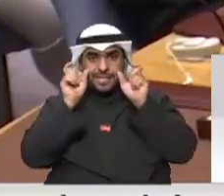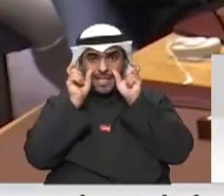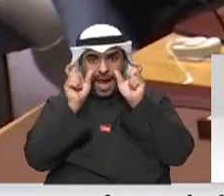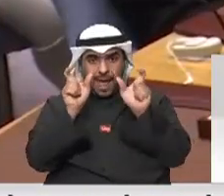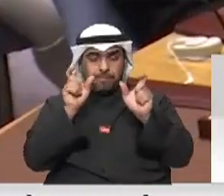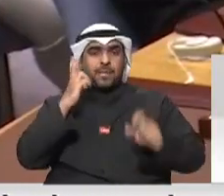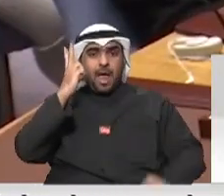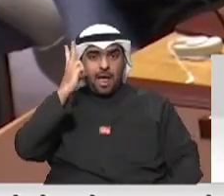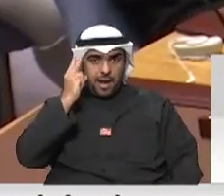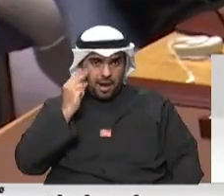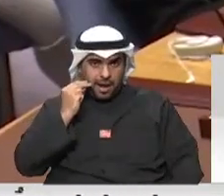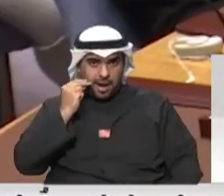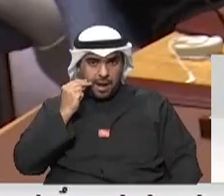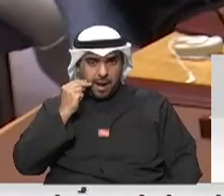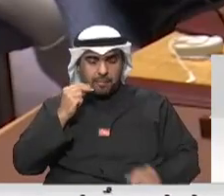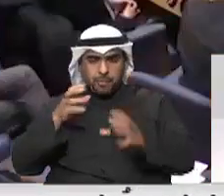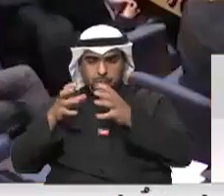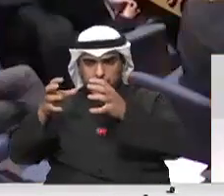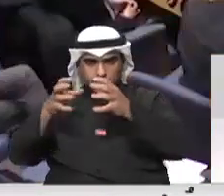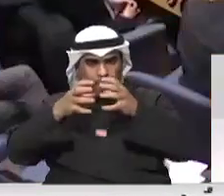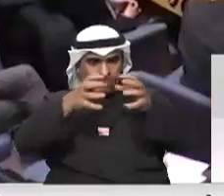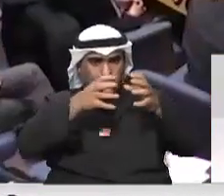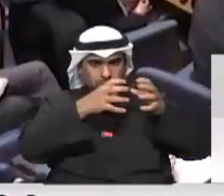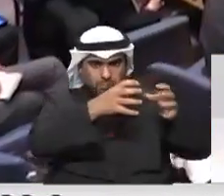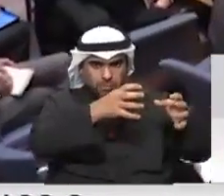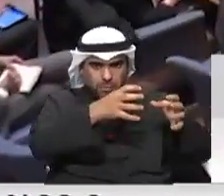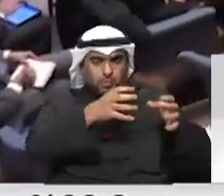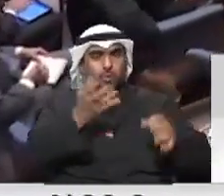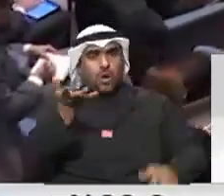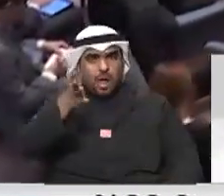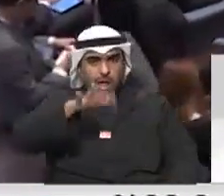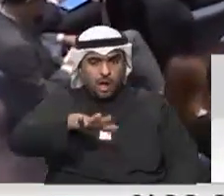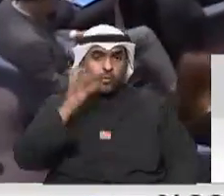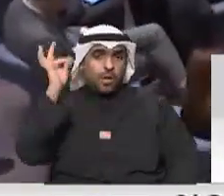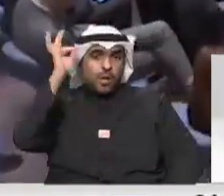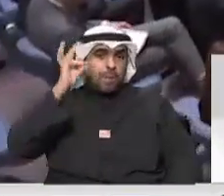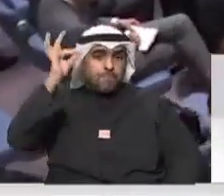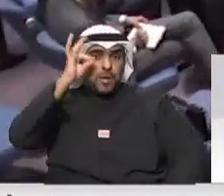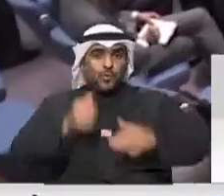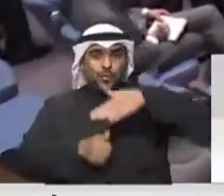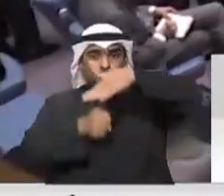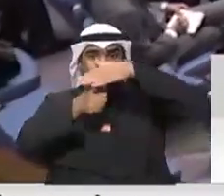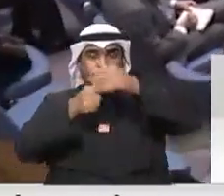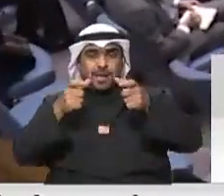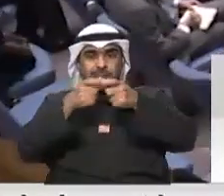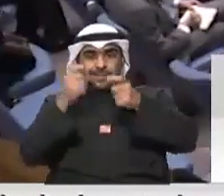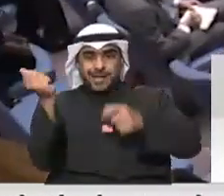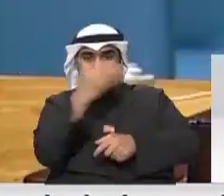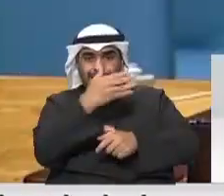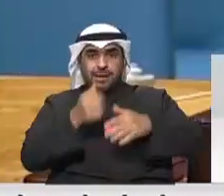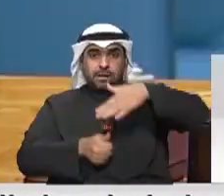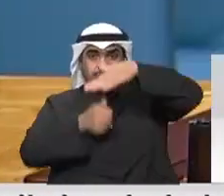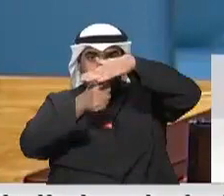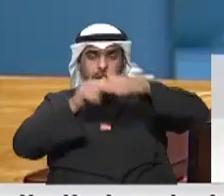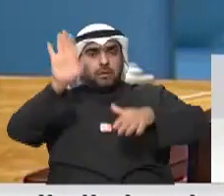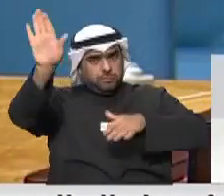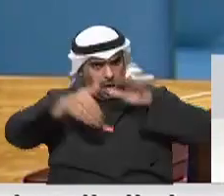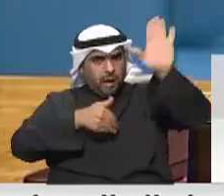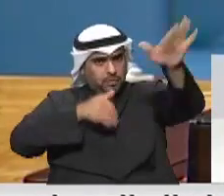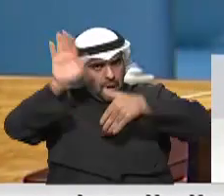ومنظمات المجتمع المدني لاعداد خارطه طريق لاجراء انتخابات هذا العام